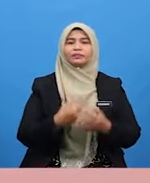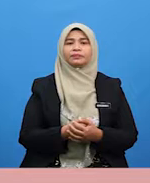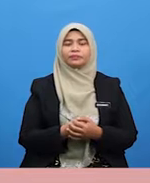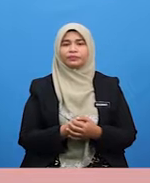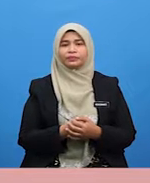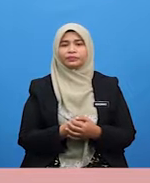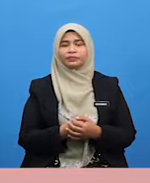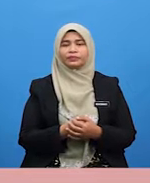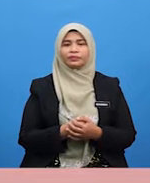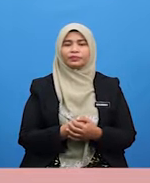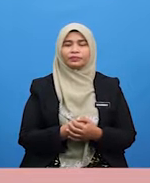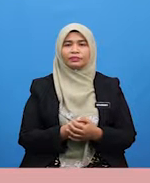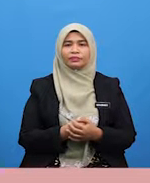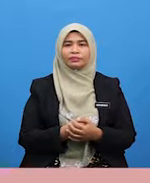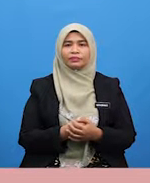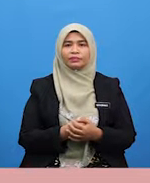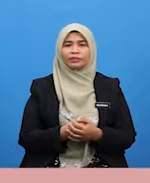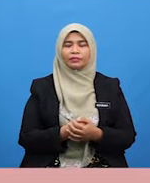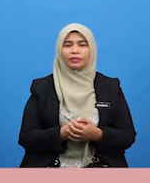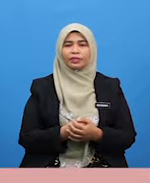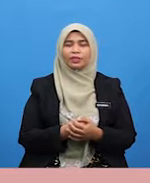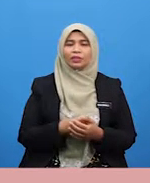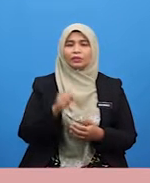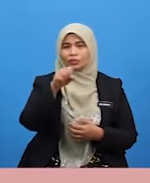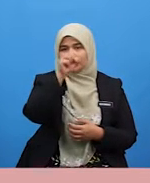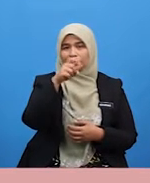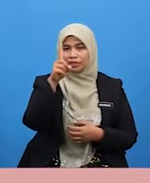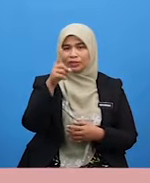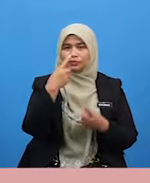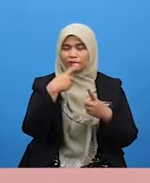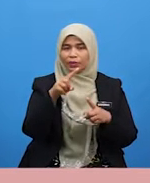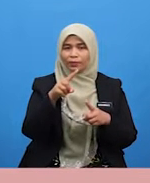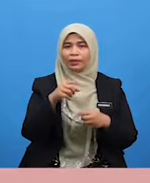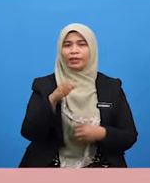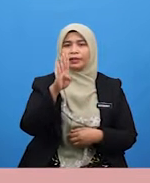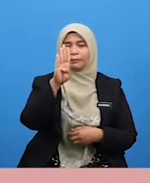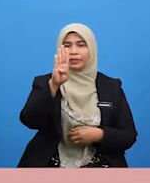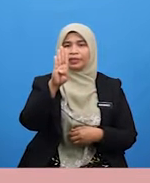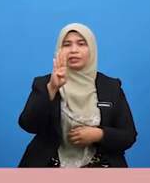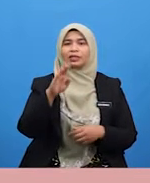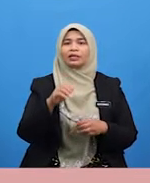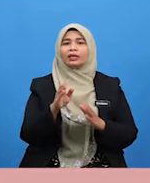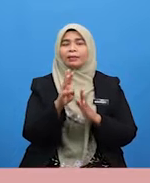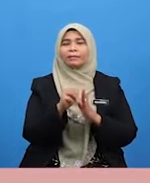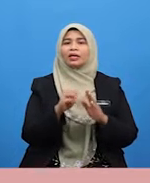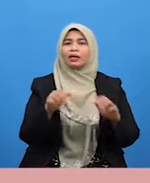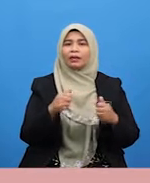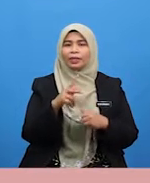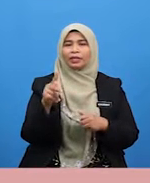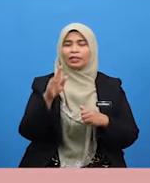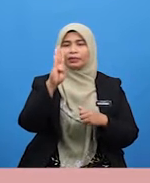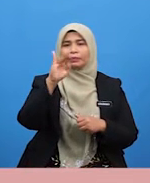jawapannya? Jom kita semak jawapan. Soalan nombor satu, jawapannya ialah B. Mengamalkan